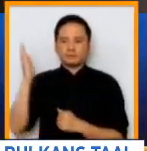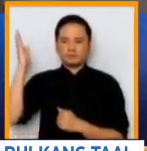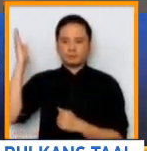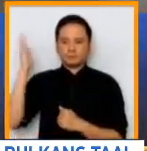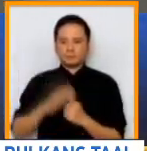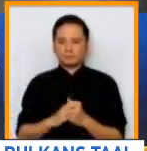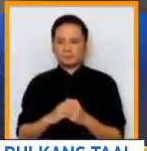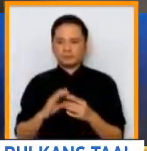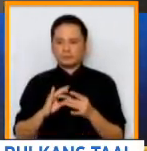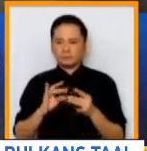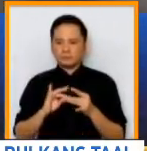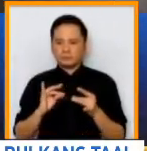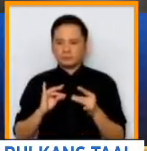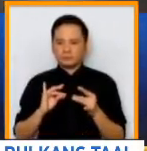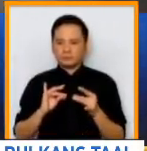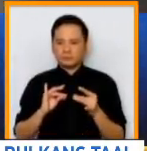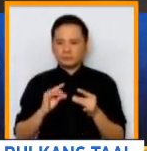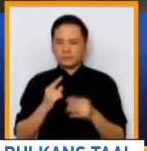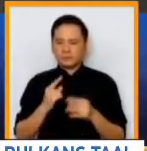amin,